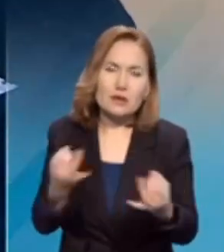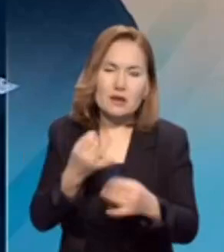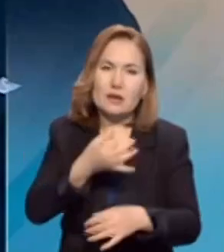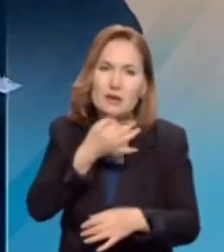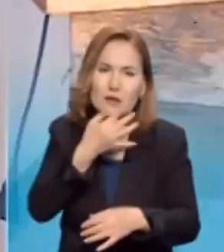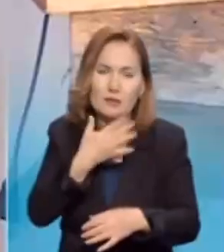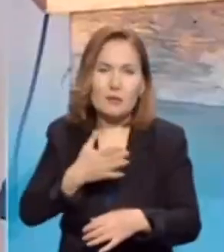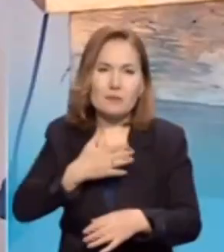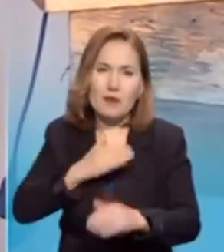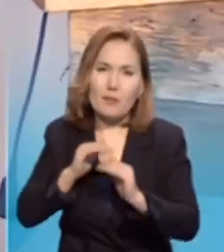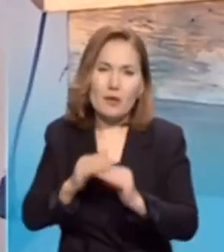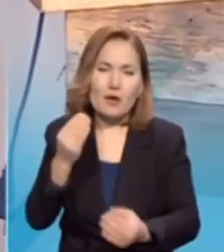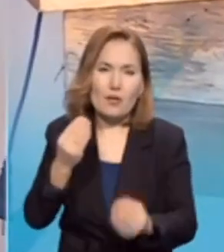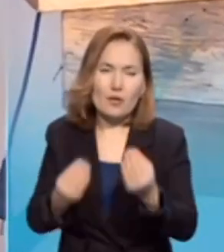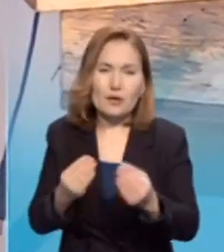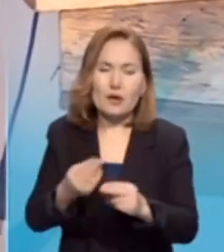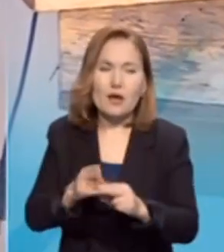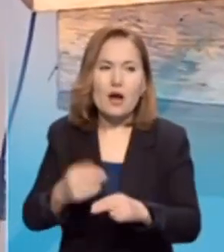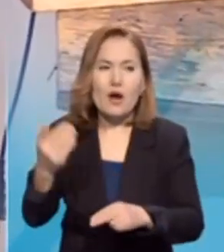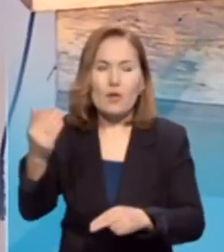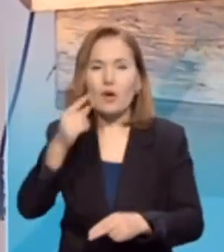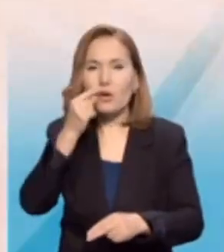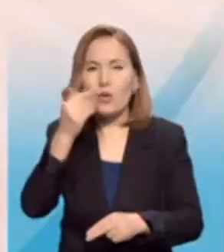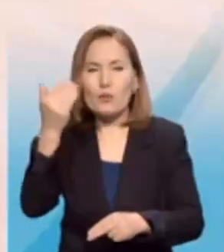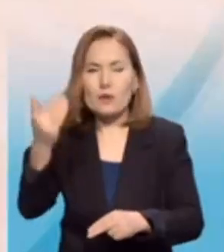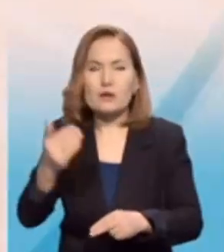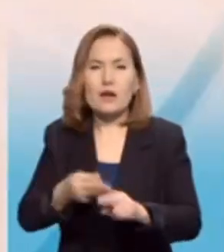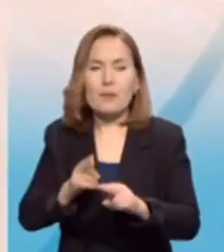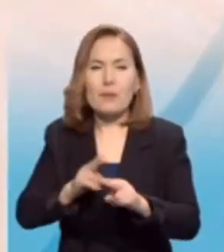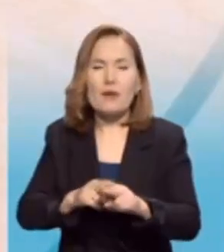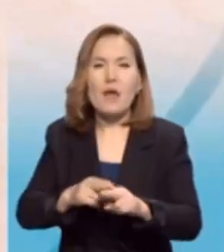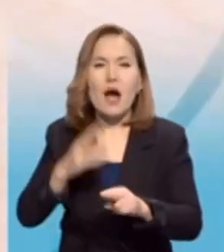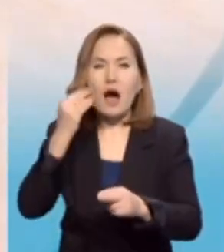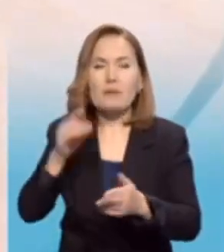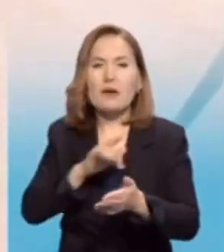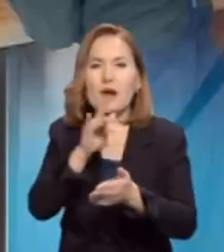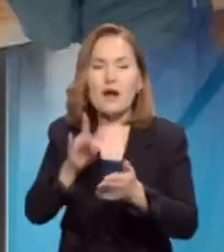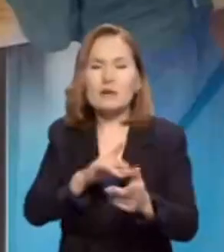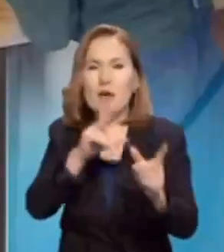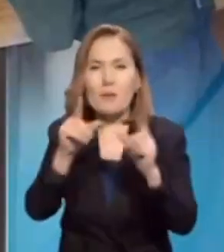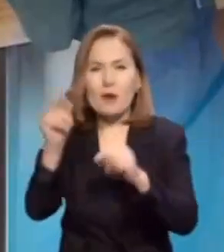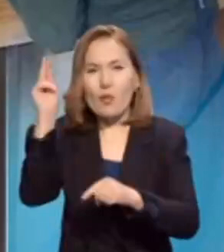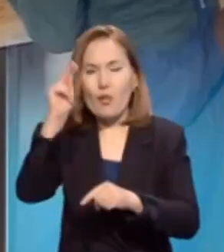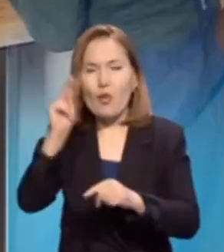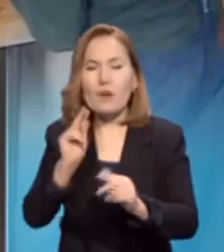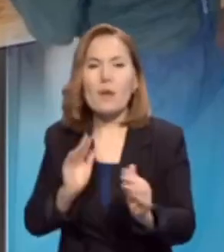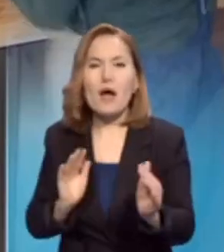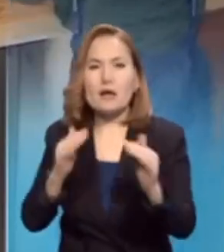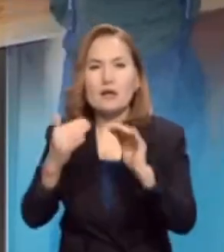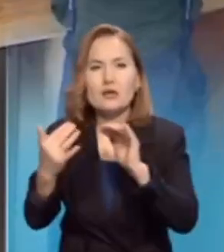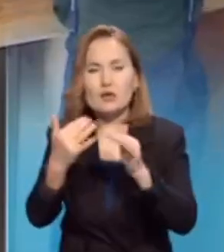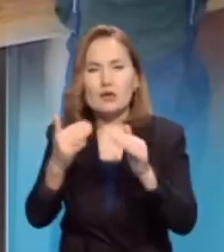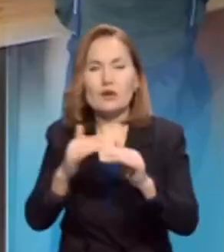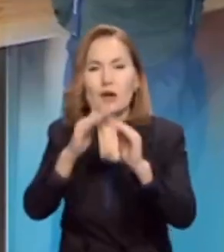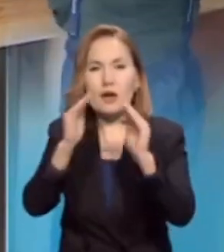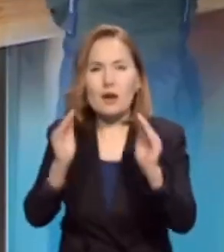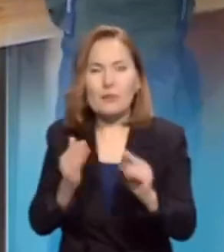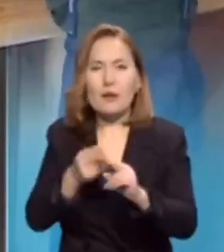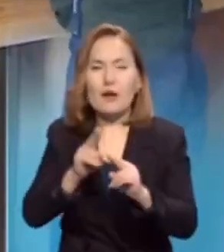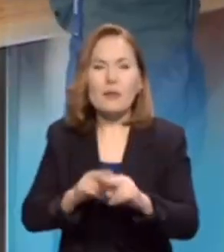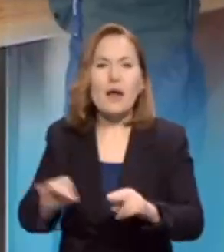тыңдап талқылаймыз. Батырхан Жүзібаев киіз үй тігуді Алматыға барып үйренген. Ол жақта 40 күндей болып, ата бабамыздан қалған